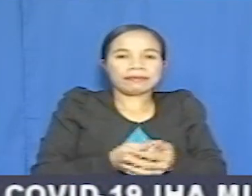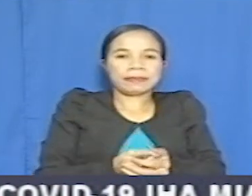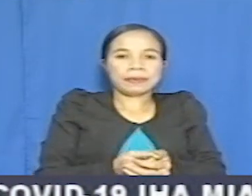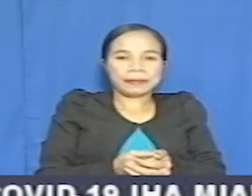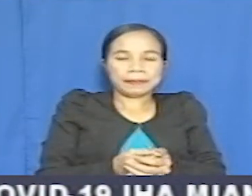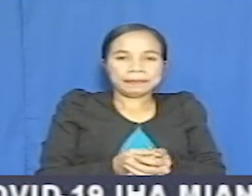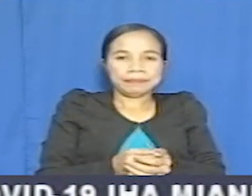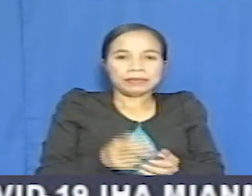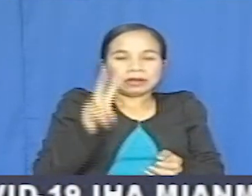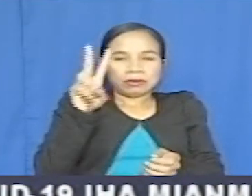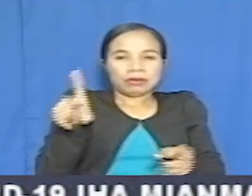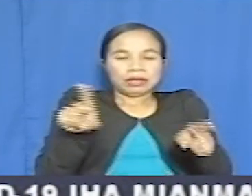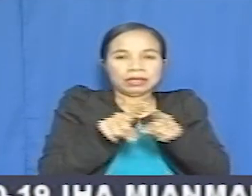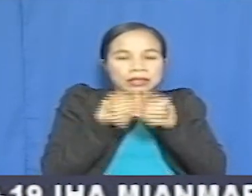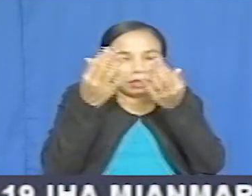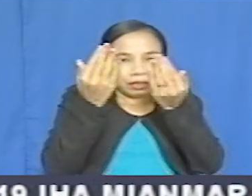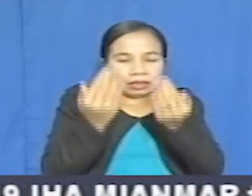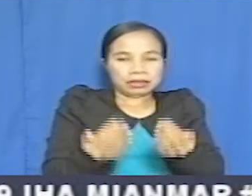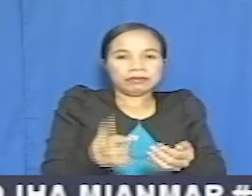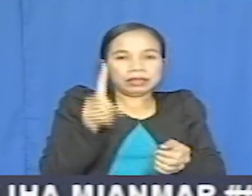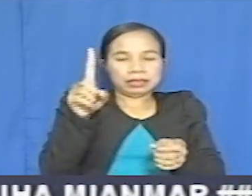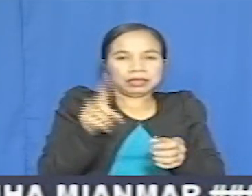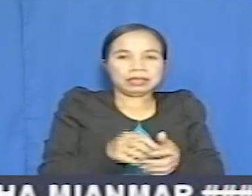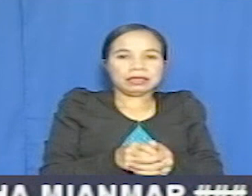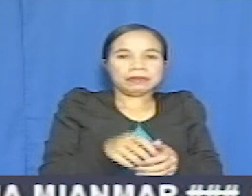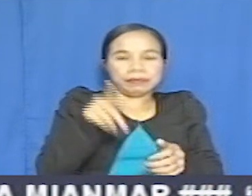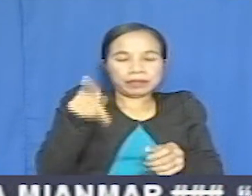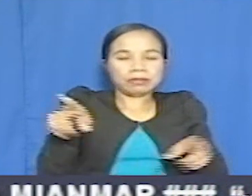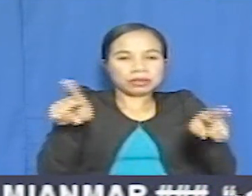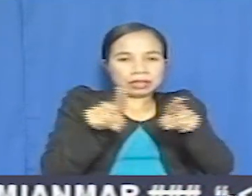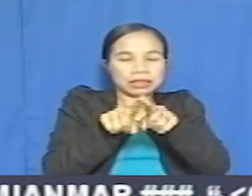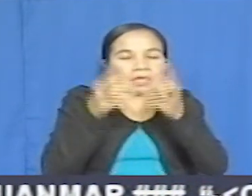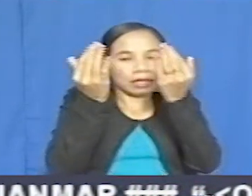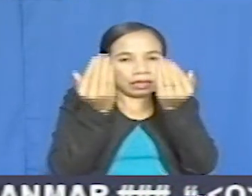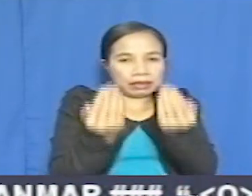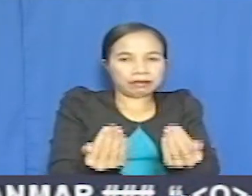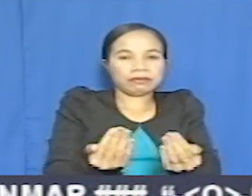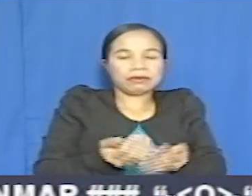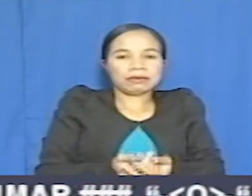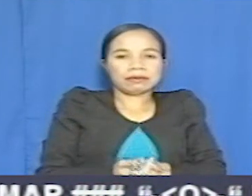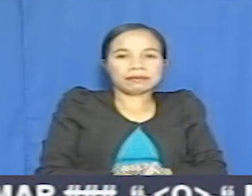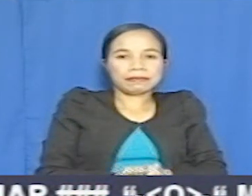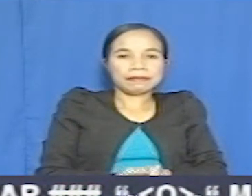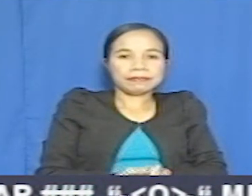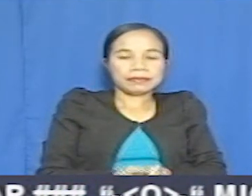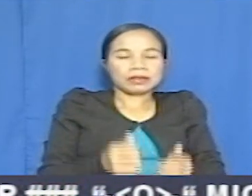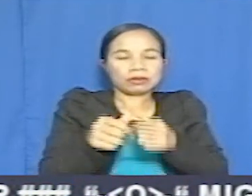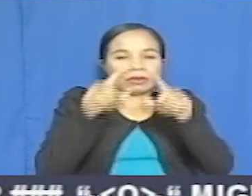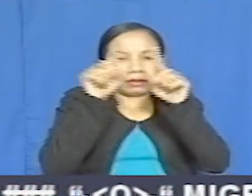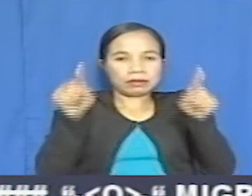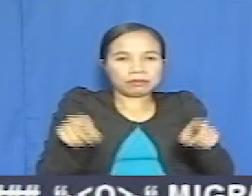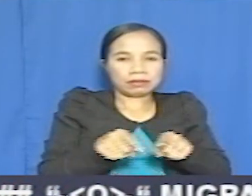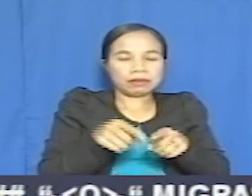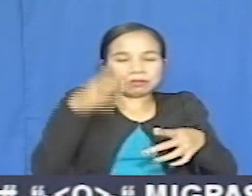iha cirurgia categoria leve, no ida iha pediatria categoria leve. Baseia ba tabela